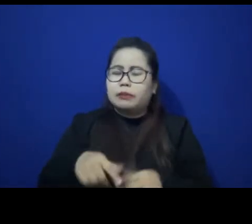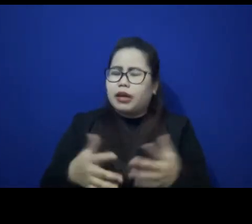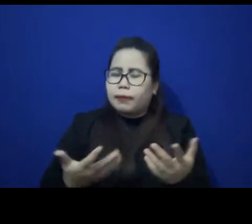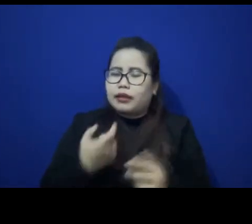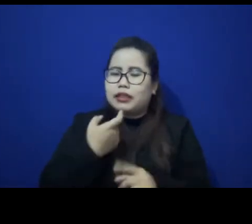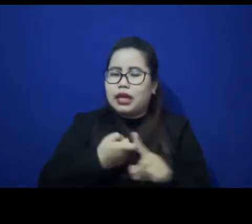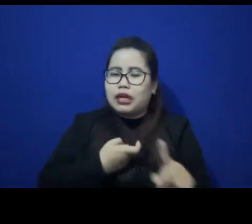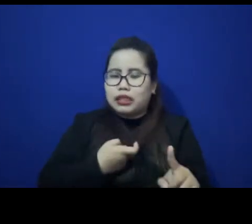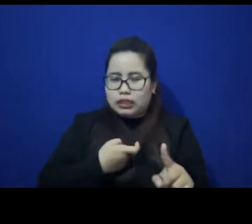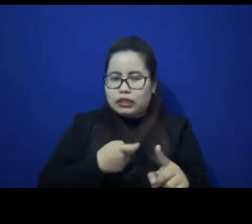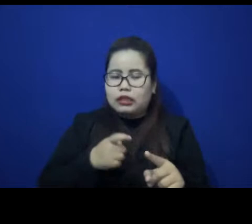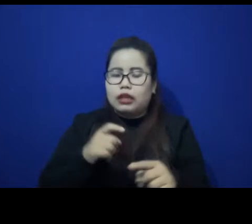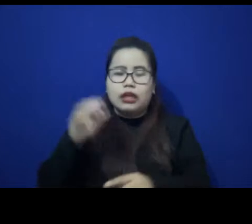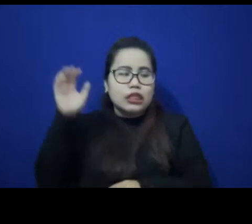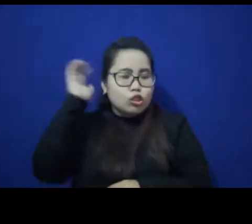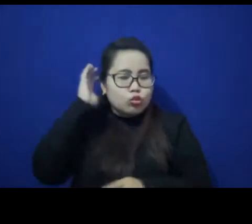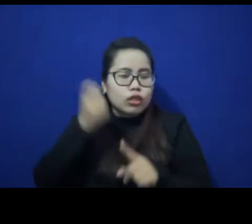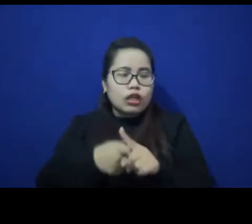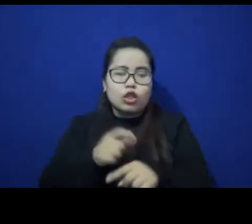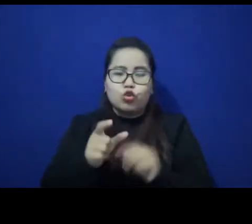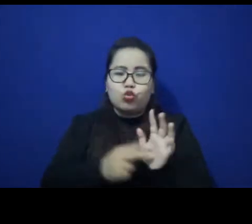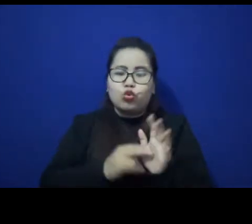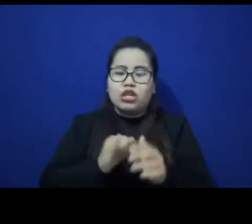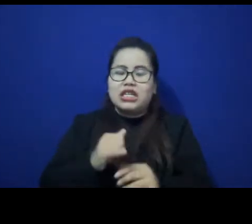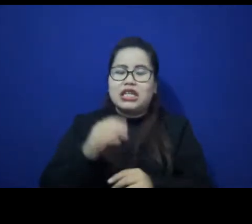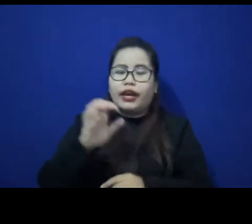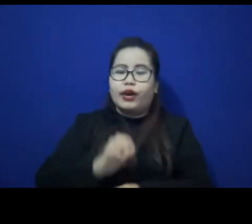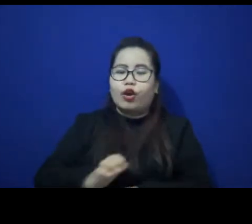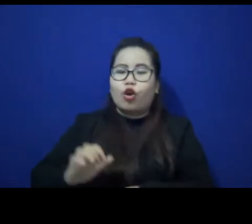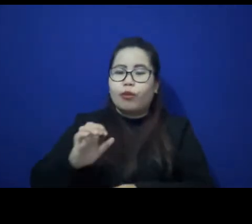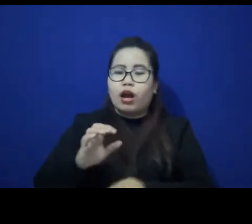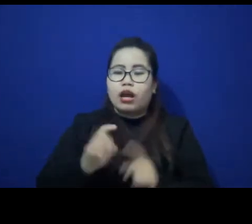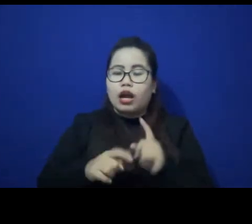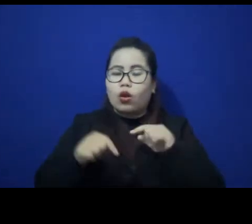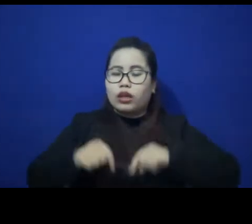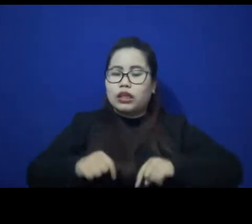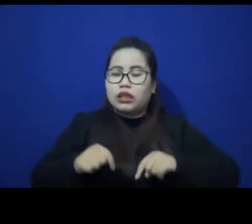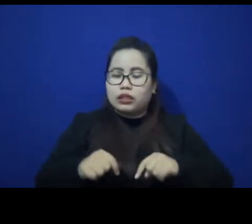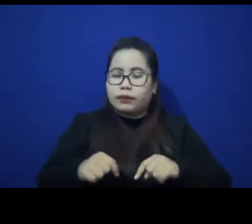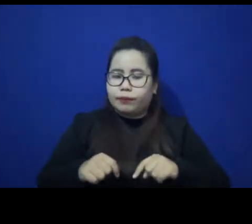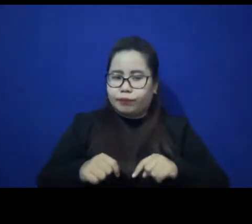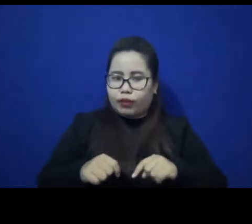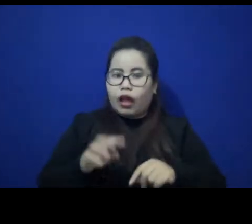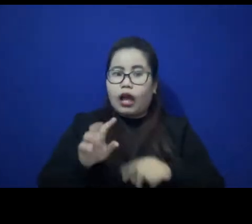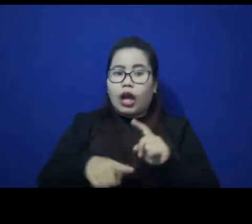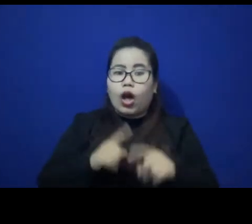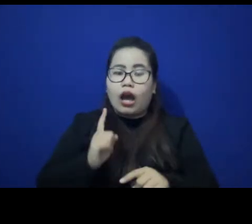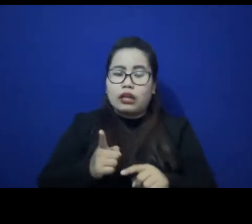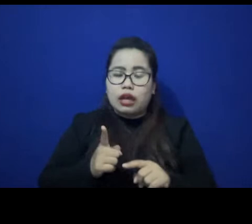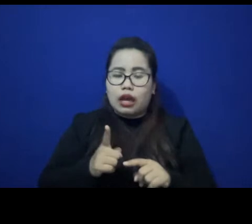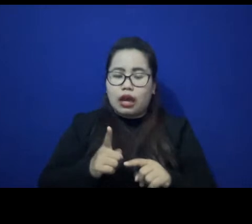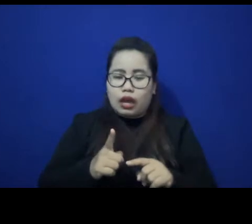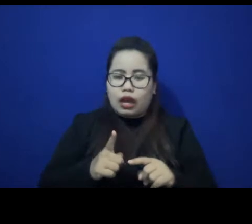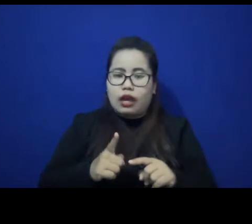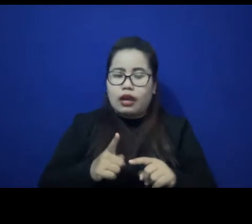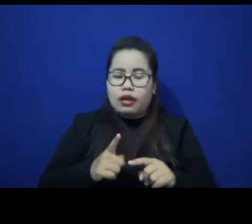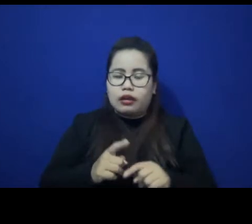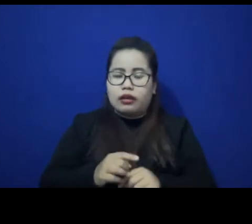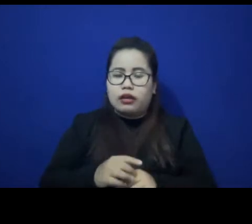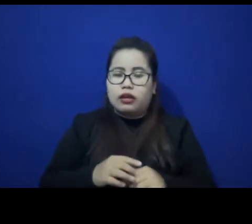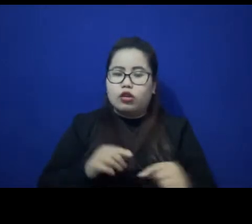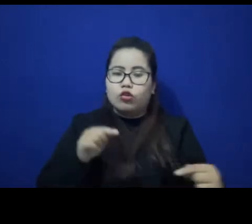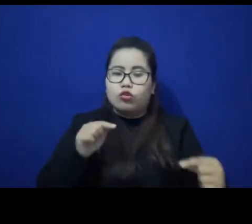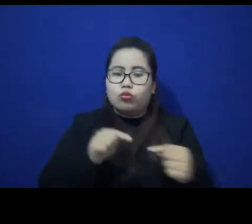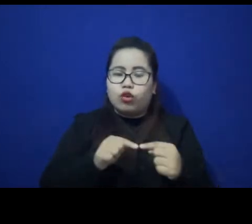Uni Eropa ini juga eh dikala ada absensi atau absens eh